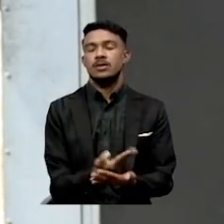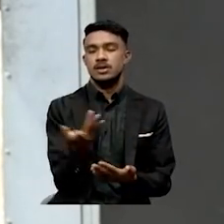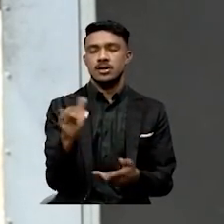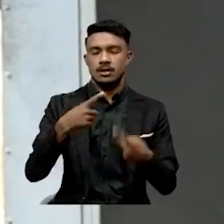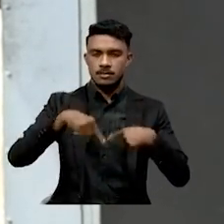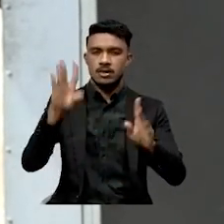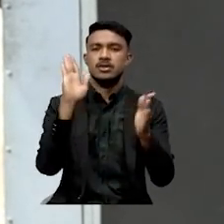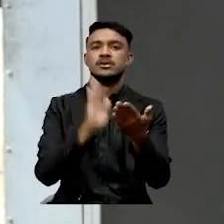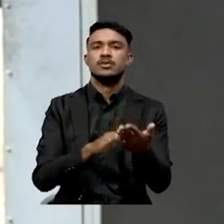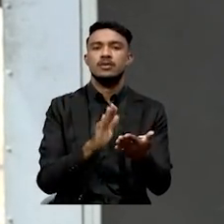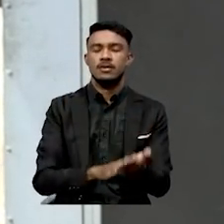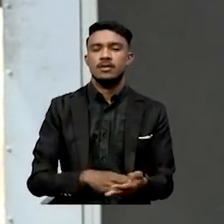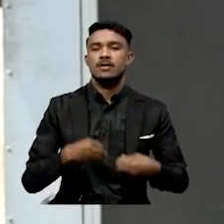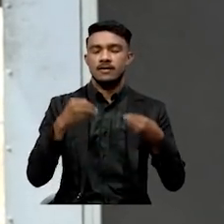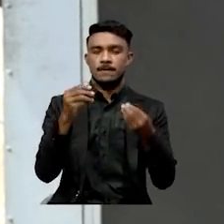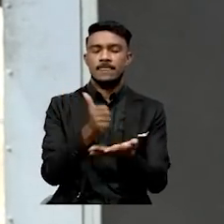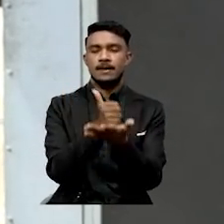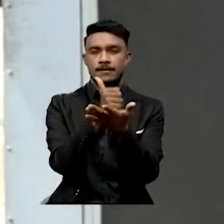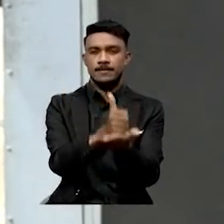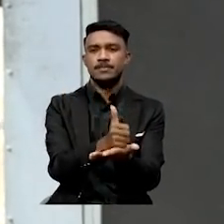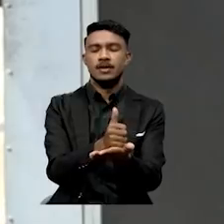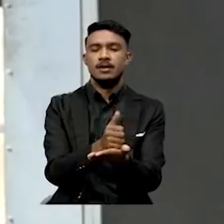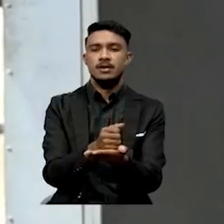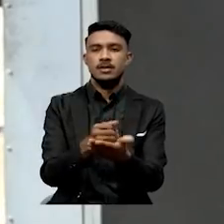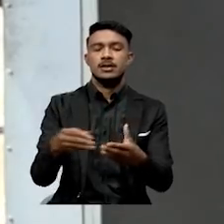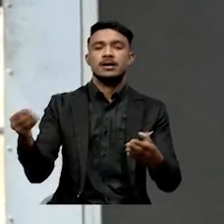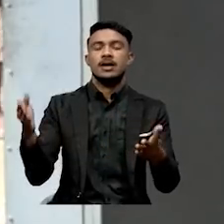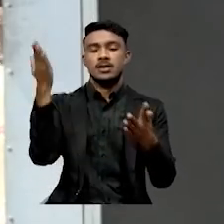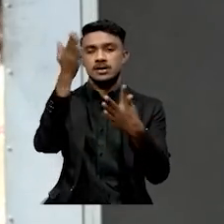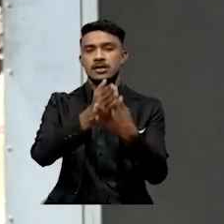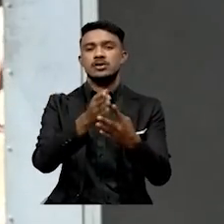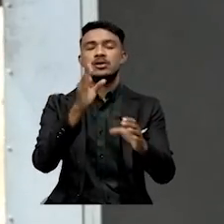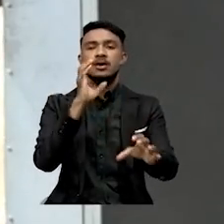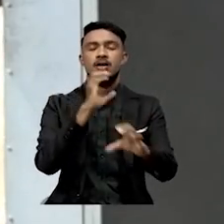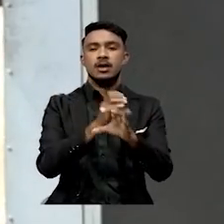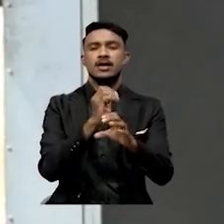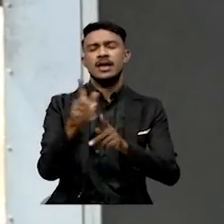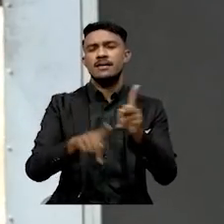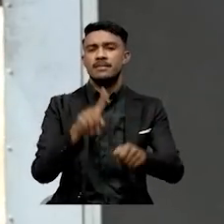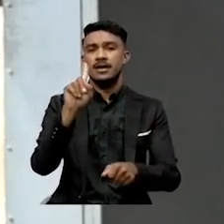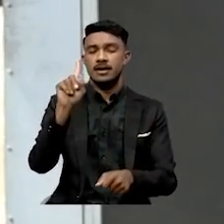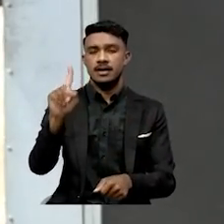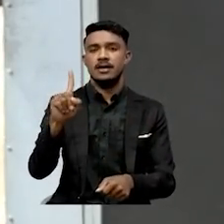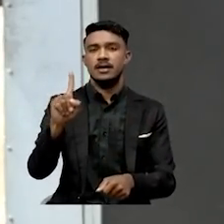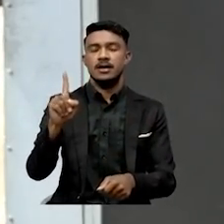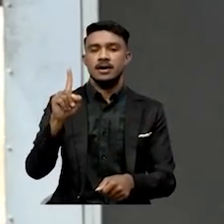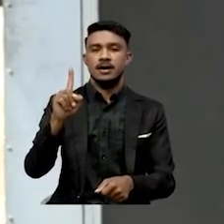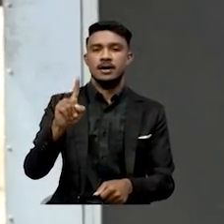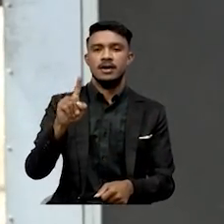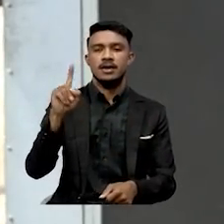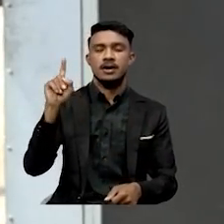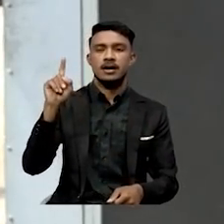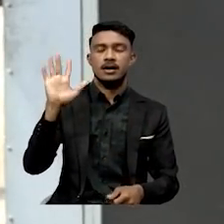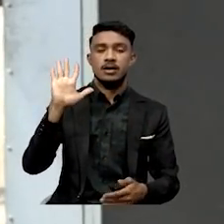ruhan amnuah tam amnuah serba sekolah, saya kereta. Kereta kuar, kereta emi dah kuartel, 15 se. Tapi sosan